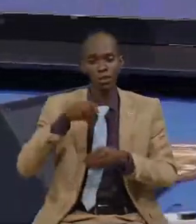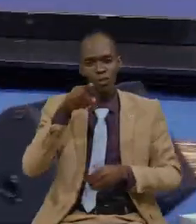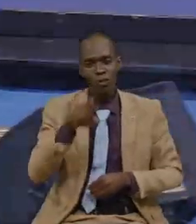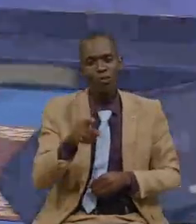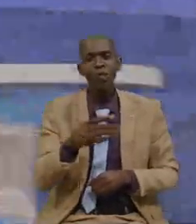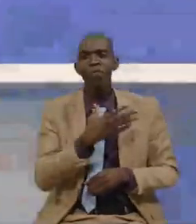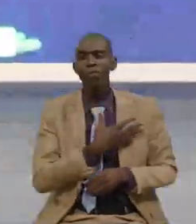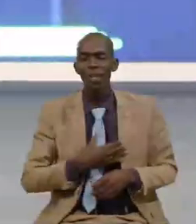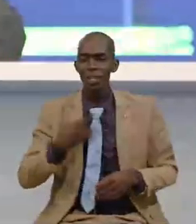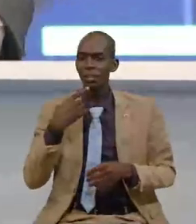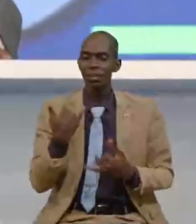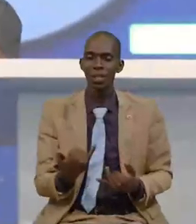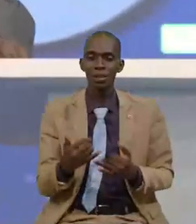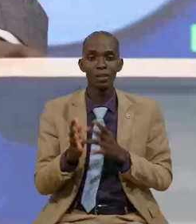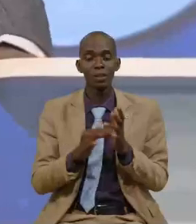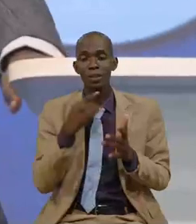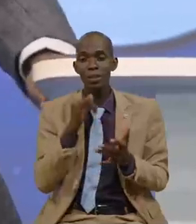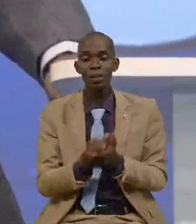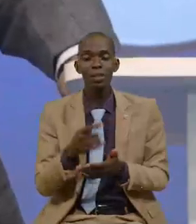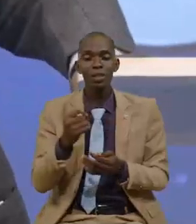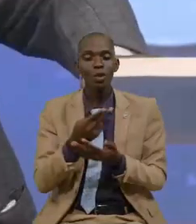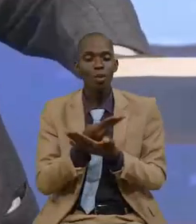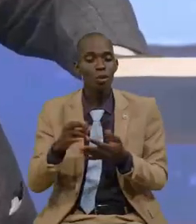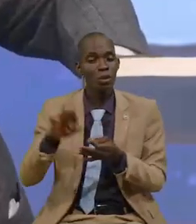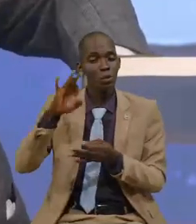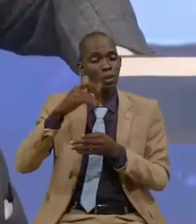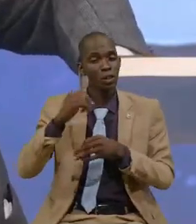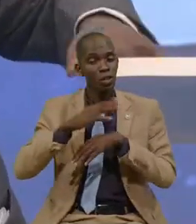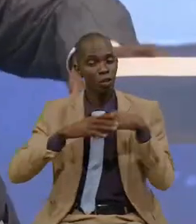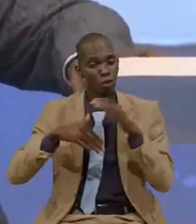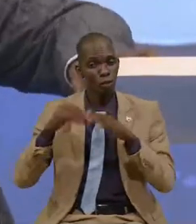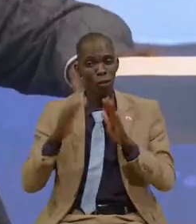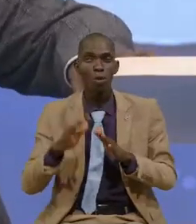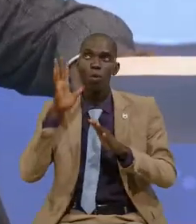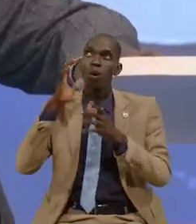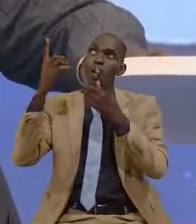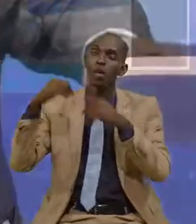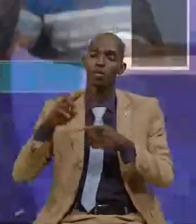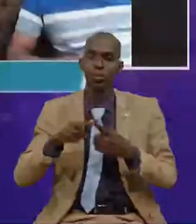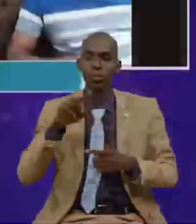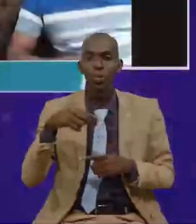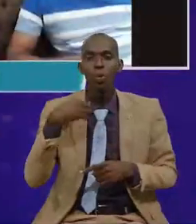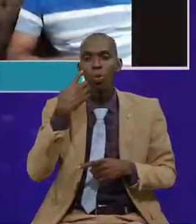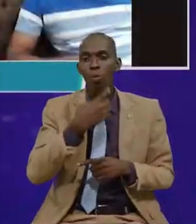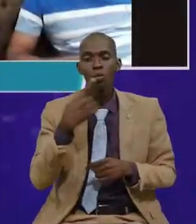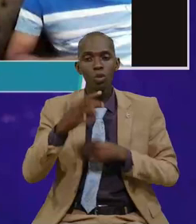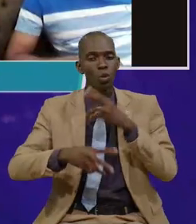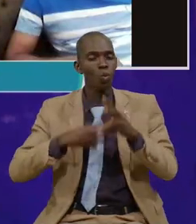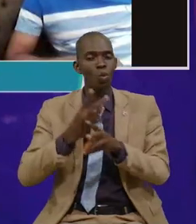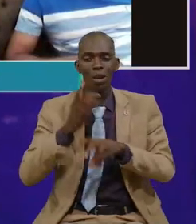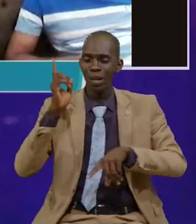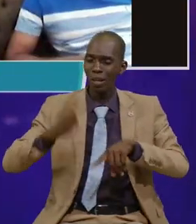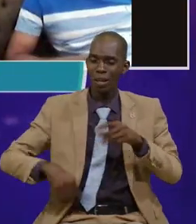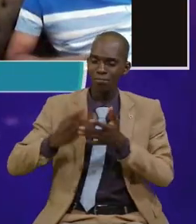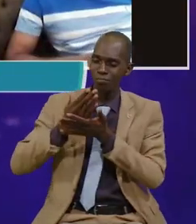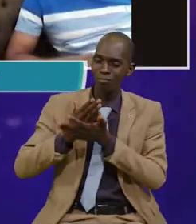vous. Et puis il dit, le Consolateur, le Saint-Esprit, il viendra à vous que le monde ne